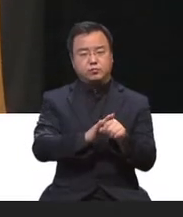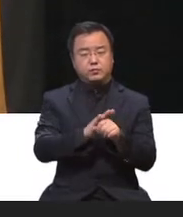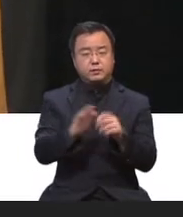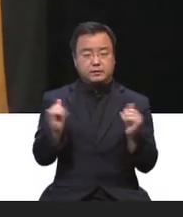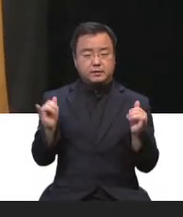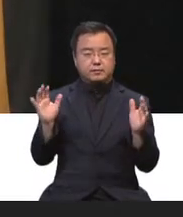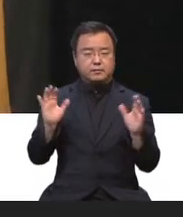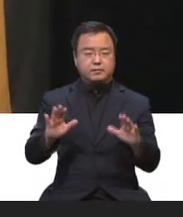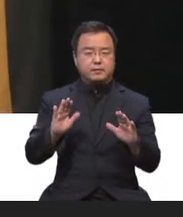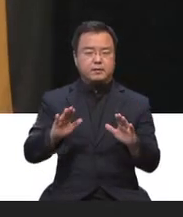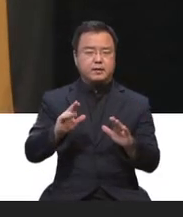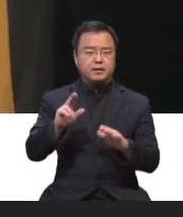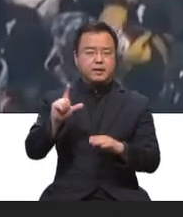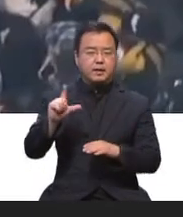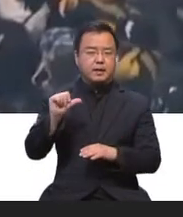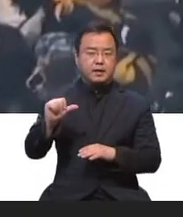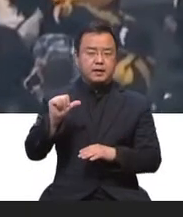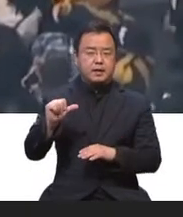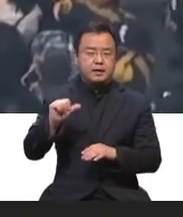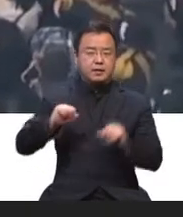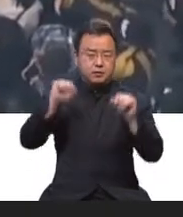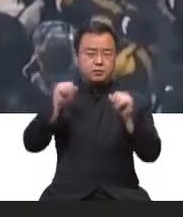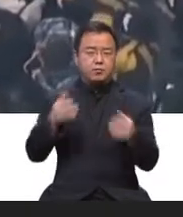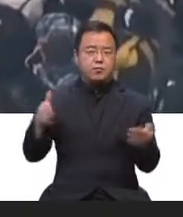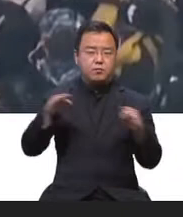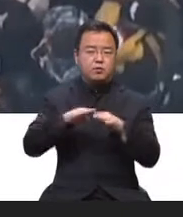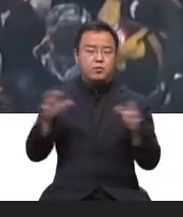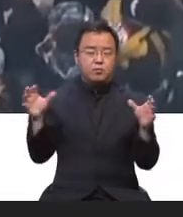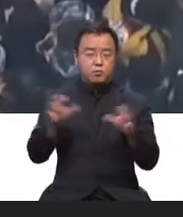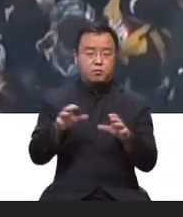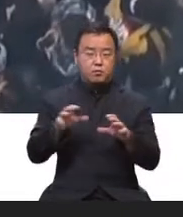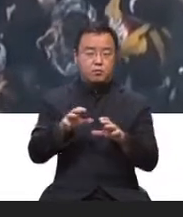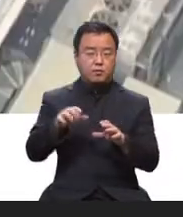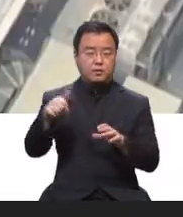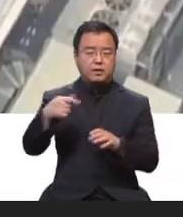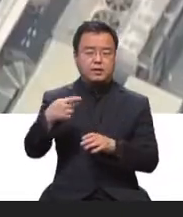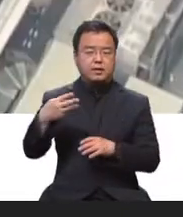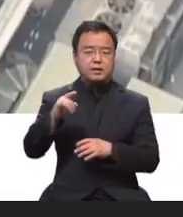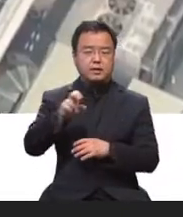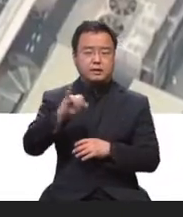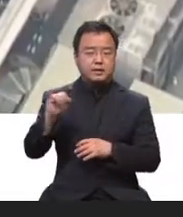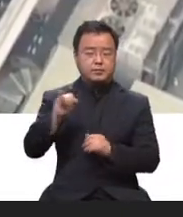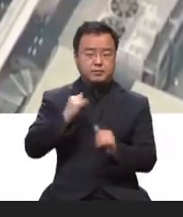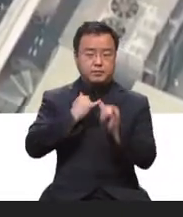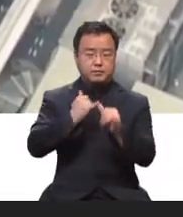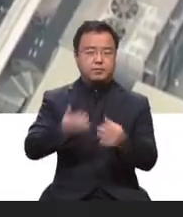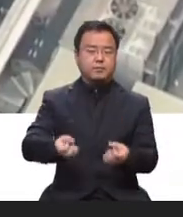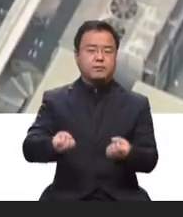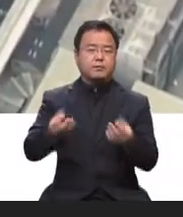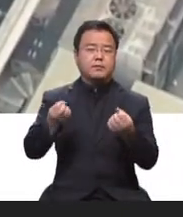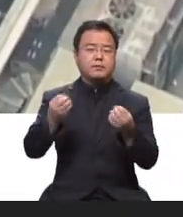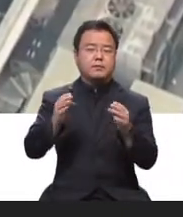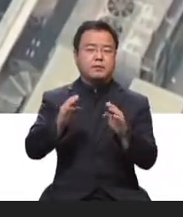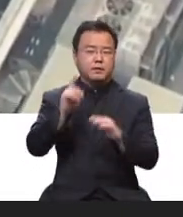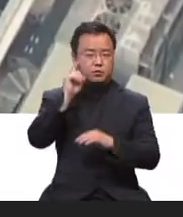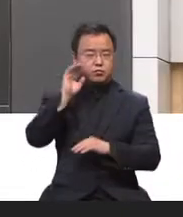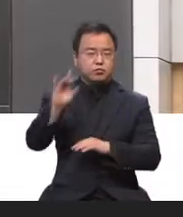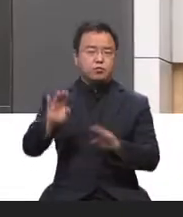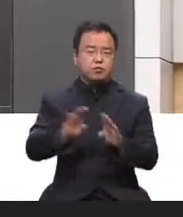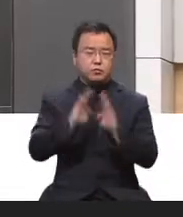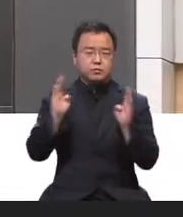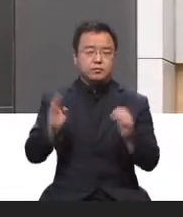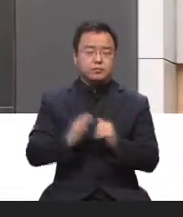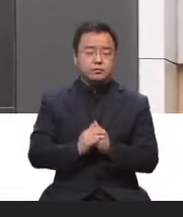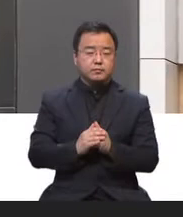홈구장인 스테이플스 센터에 모여들기도 했고요. 그리고 그래미 어워드 시상식도 추모로 막을 올렸습니다.